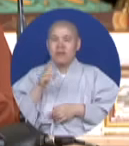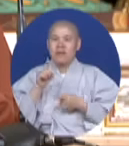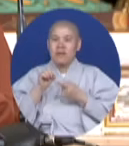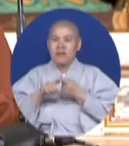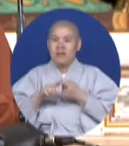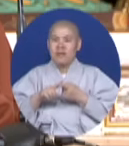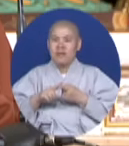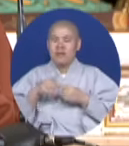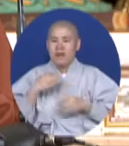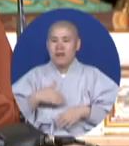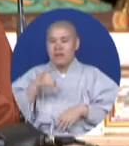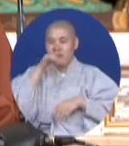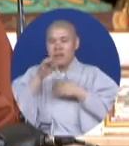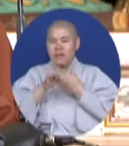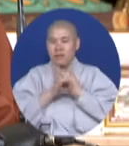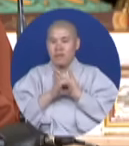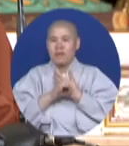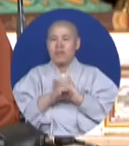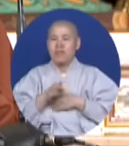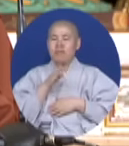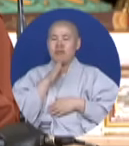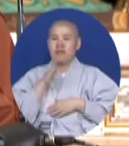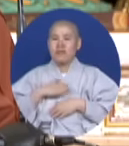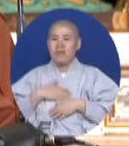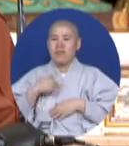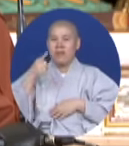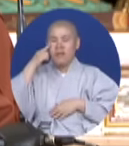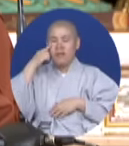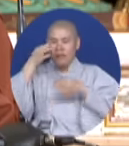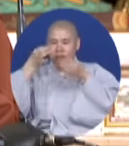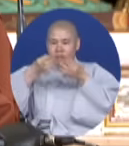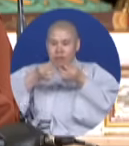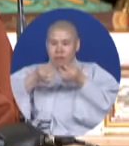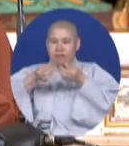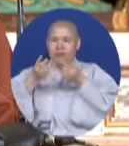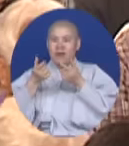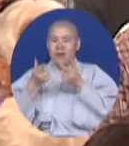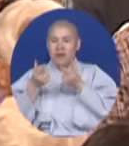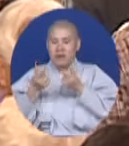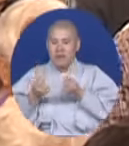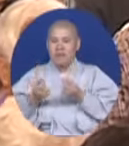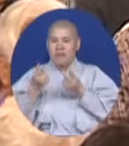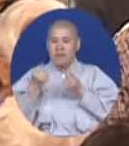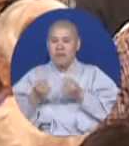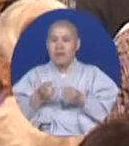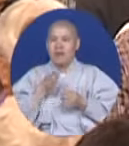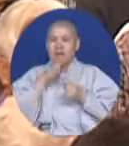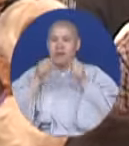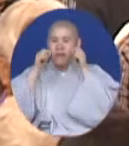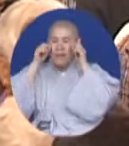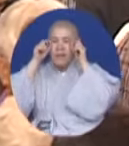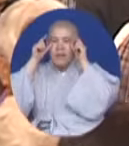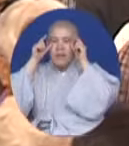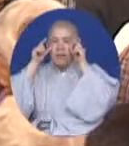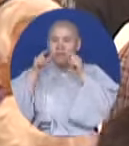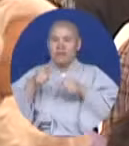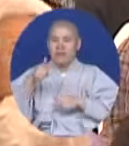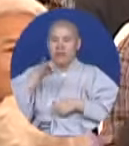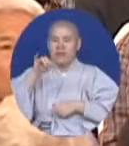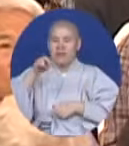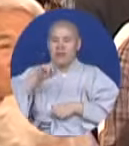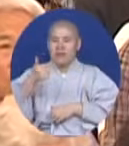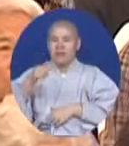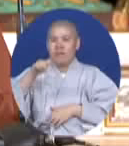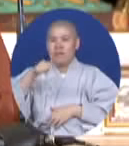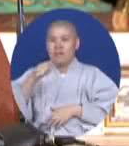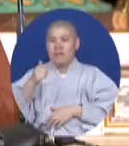자기 눈을 본 거다 이걸 깨달음이라고 합니다. 또 기슈 눈 같은